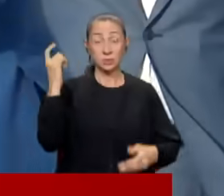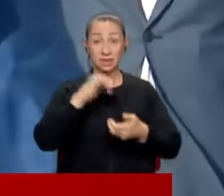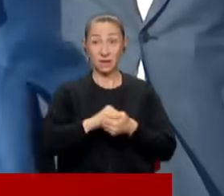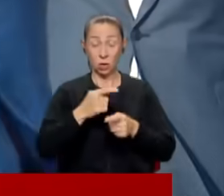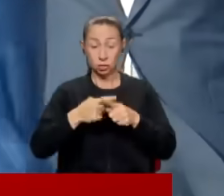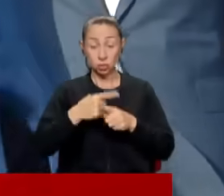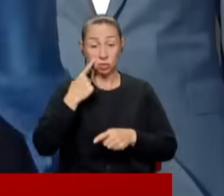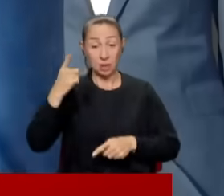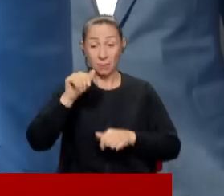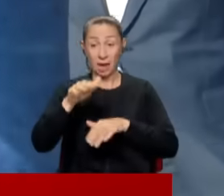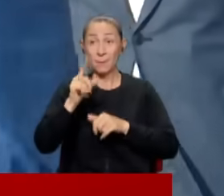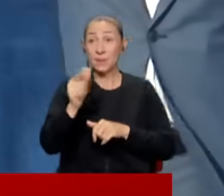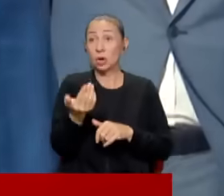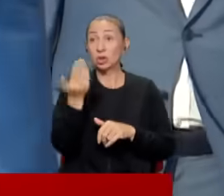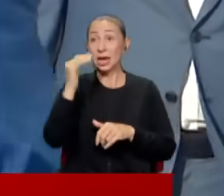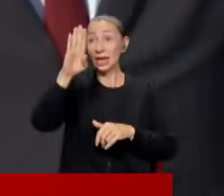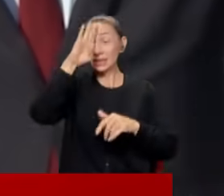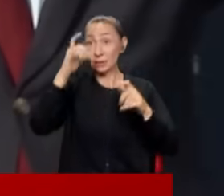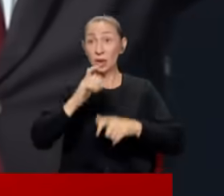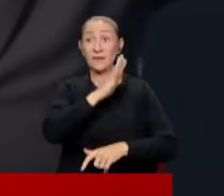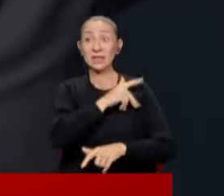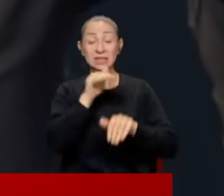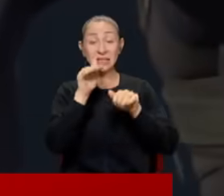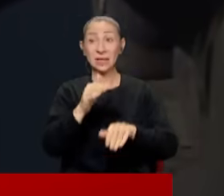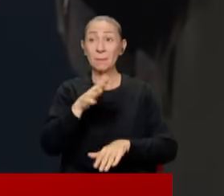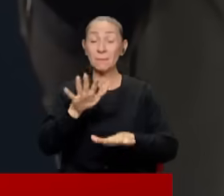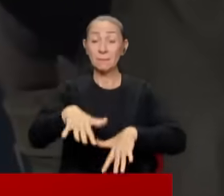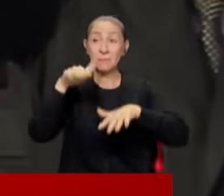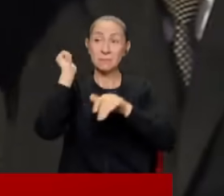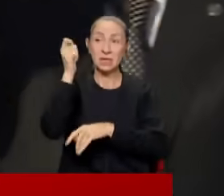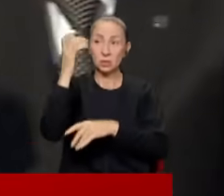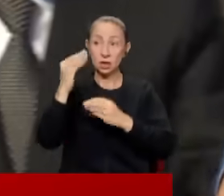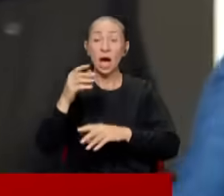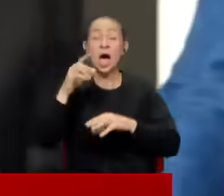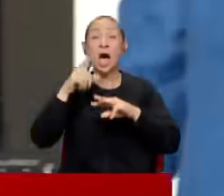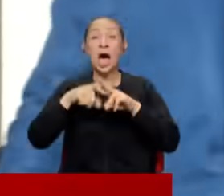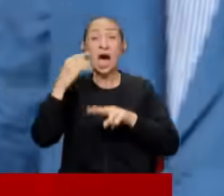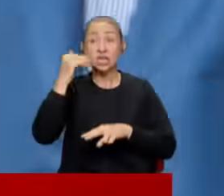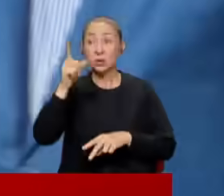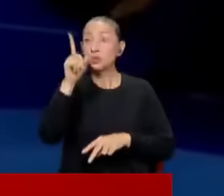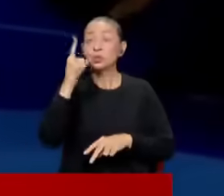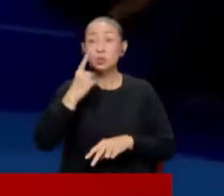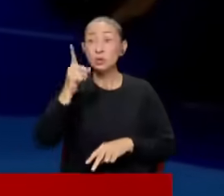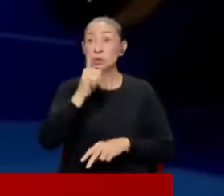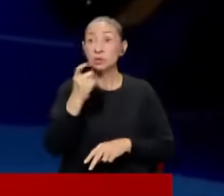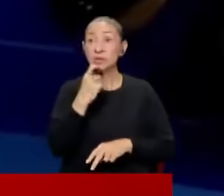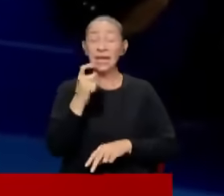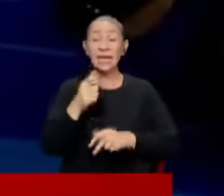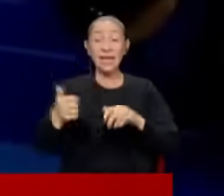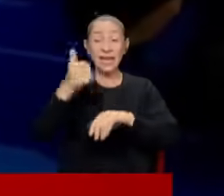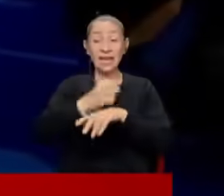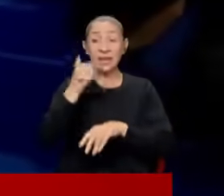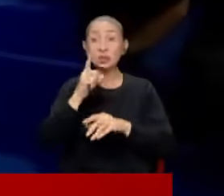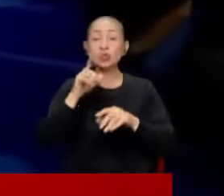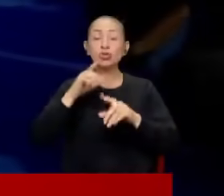ortakları Cumhuriyet Bayramından bir gün önce İstanbul'da Filistin'e destek mitinginde olacak Akşener cumhuriyetin 100 yılında iktidarı